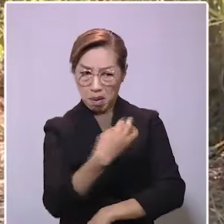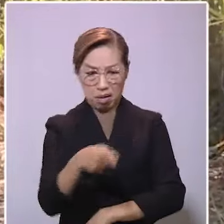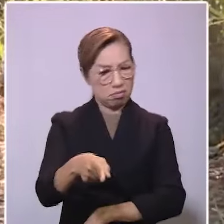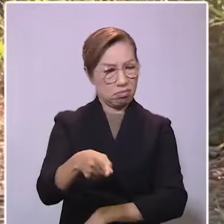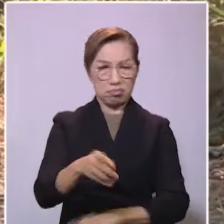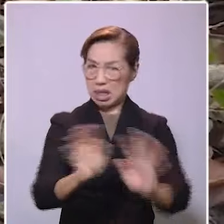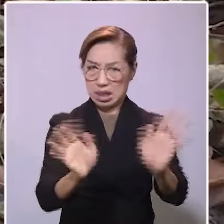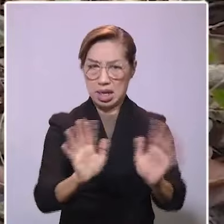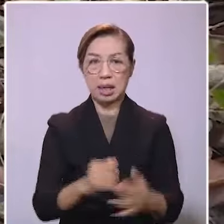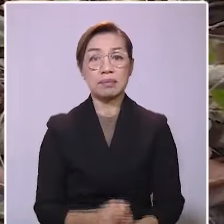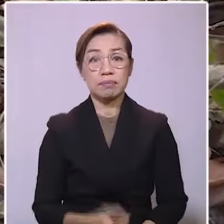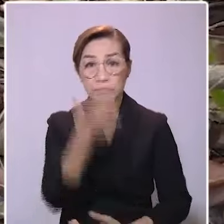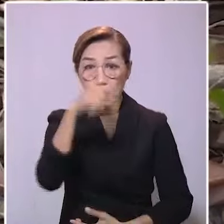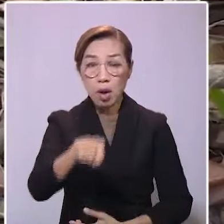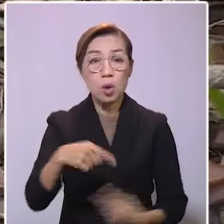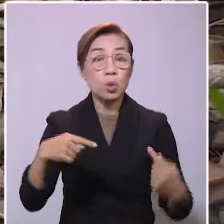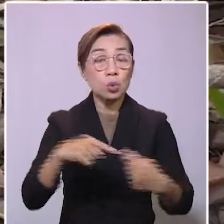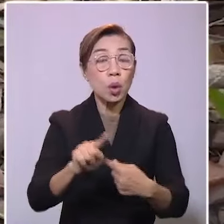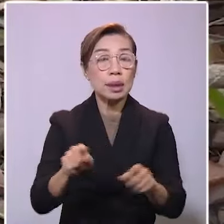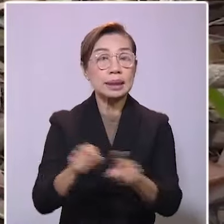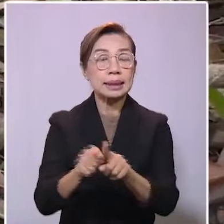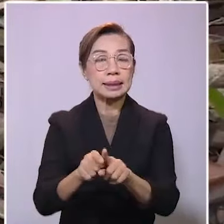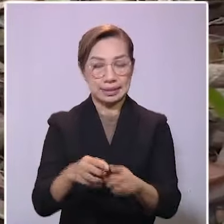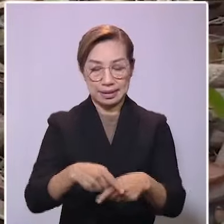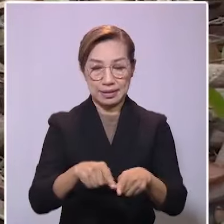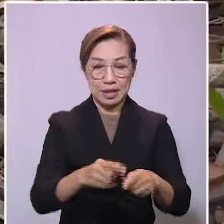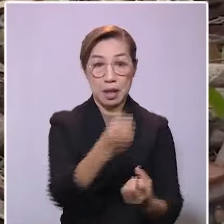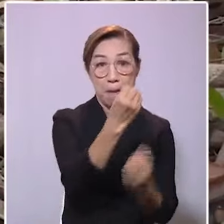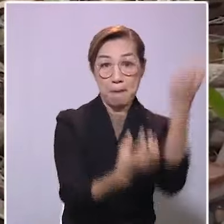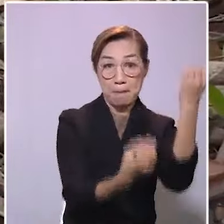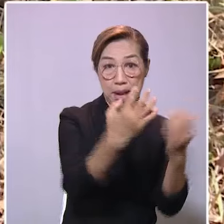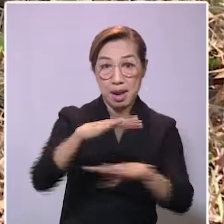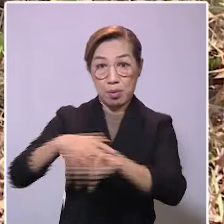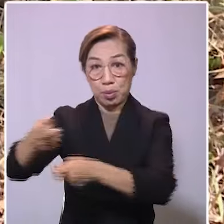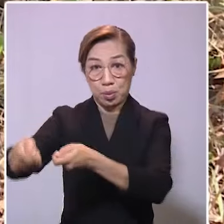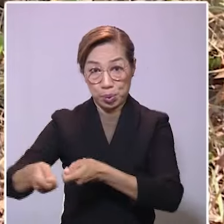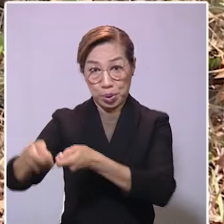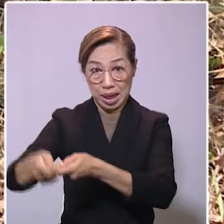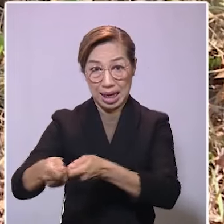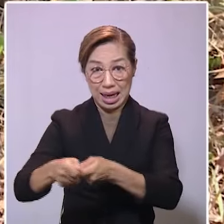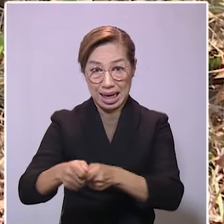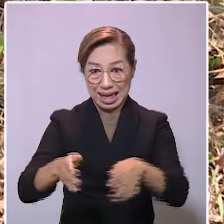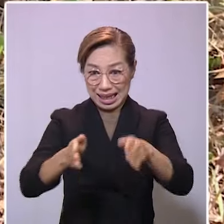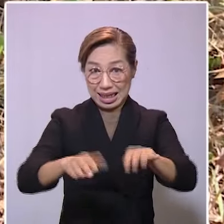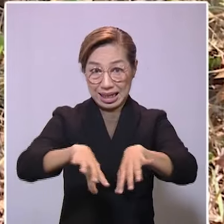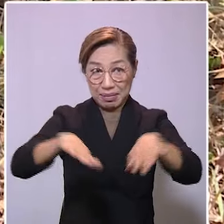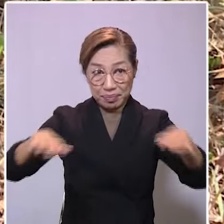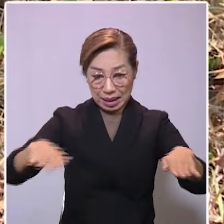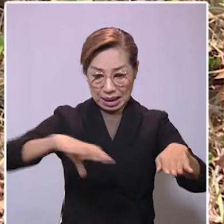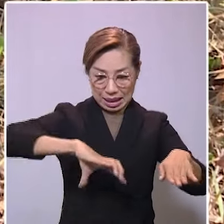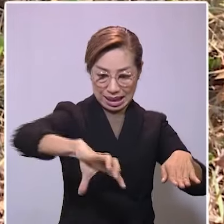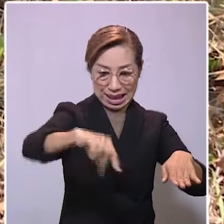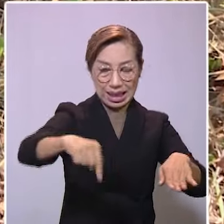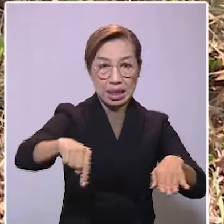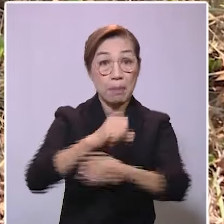ที่ว่าหรือเปล่าใช่เพราะว่าจุดที่เป็นแนวการชนหรือว่าบัฟเฟอร์โซนเป็นจุดสีฟ้ามันห่างออกไปตั้ง 3กมแล้วคุณผู้ชมเห็นหมุดอันนี้